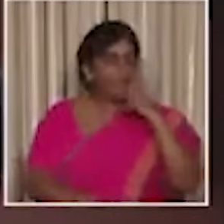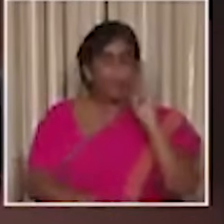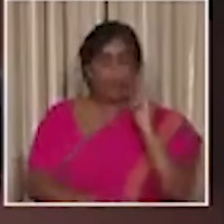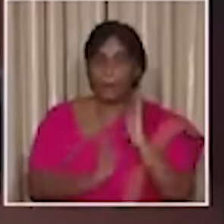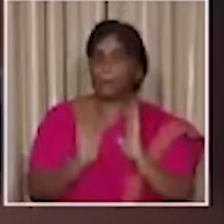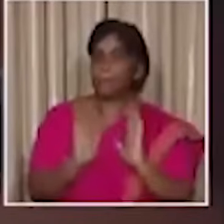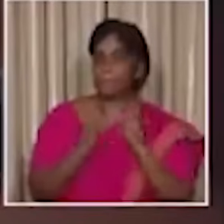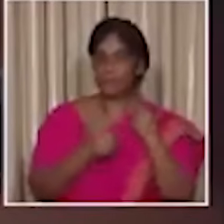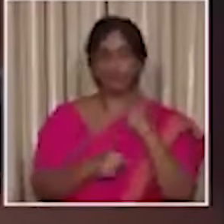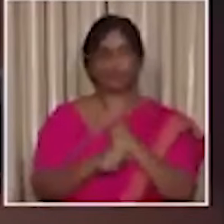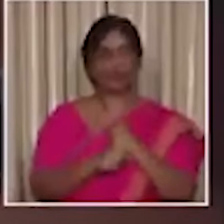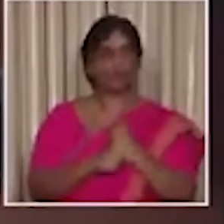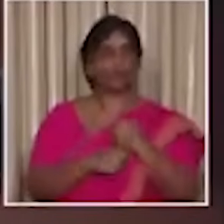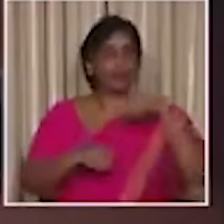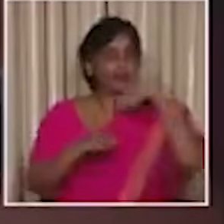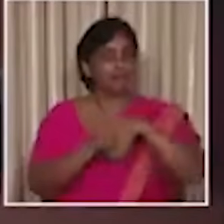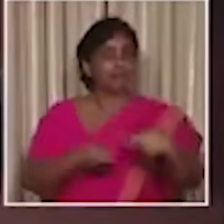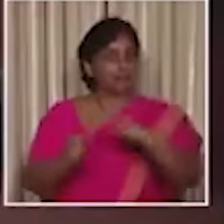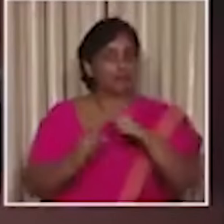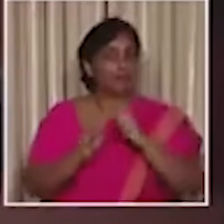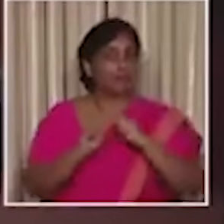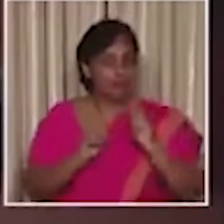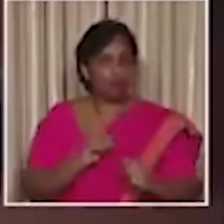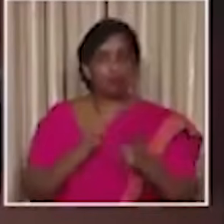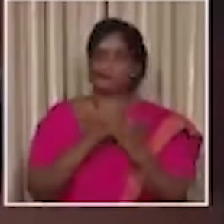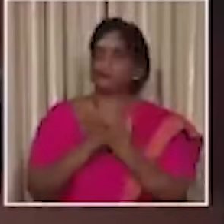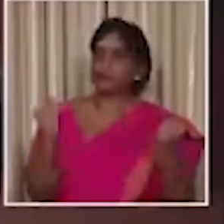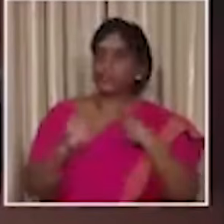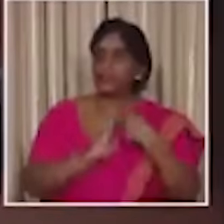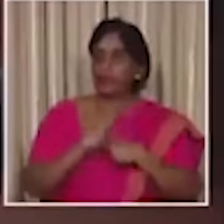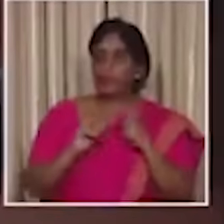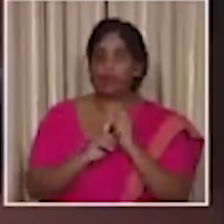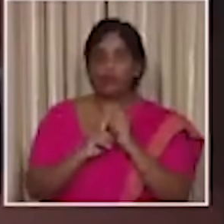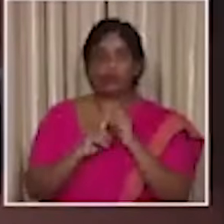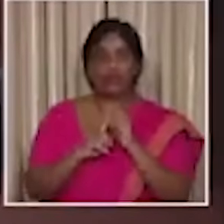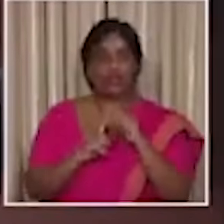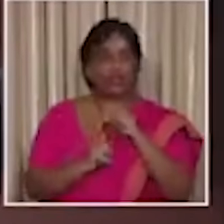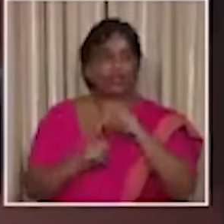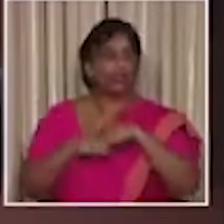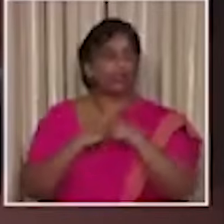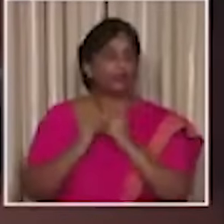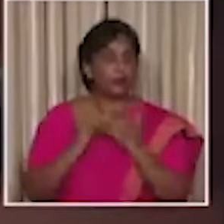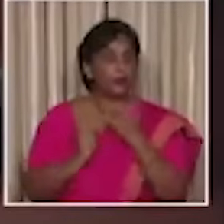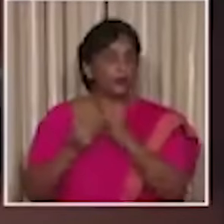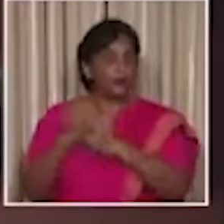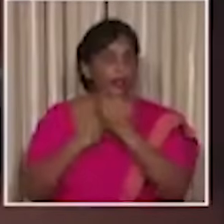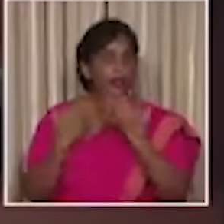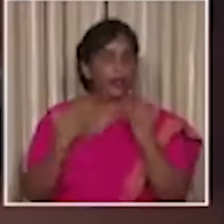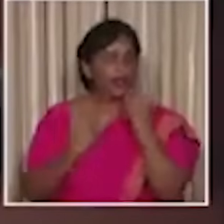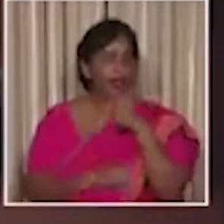ආරම්භ කරලද රාජ්‍ය පතල් හා ඛනිජ සංවර්ධන සංස්ථාව අහෝසිකොට ලංකා පොස්පේට් ලිමිටඩ් ආයතනය ආරම්භ කරලද්දී මේ විකිණීමේ පහසු